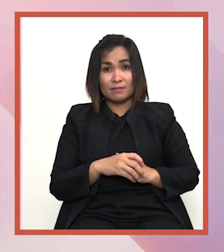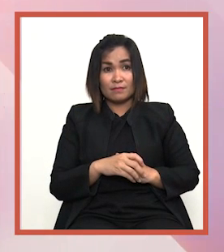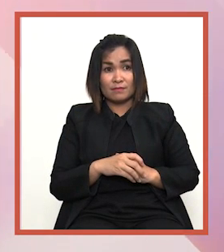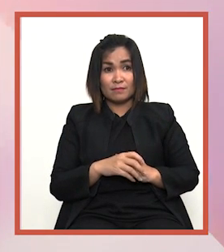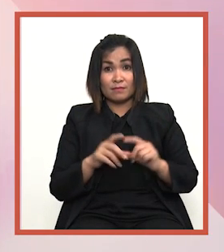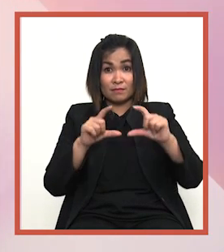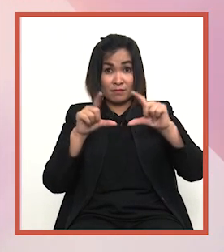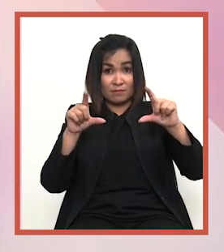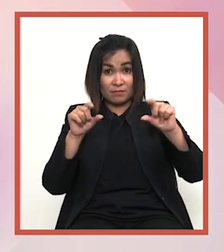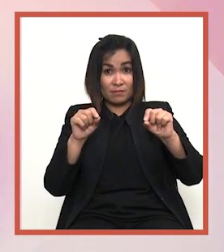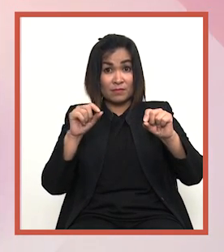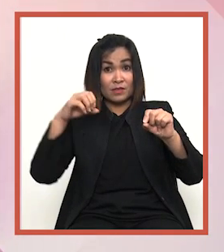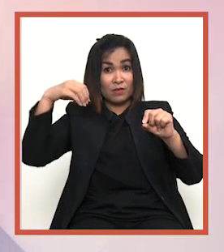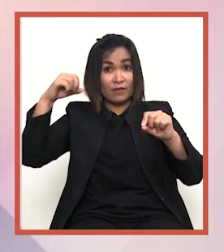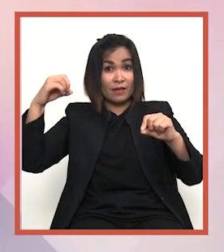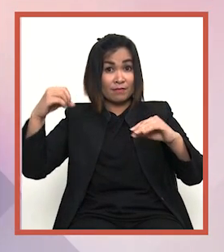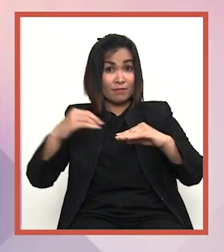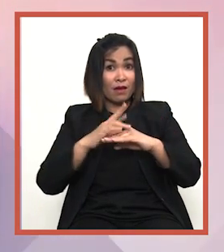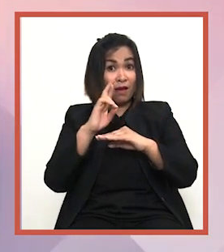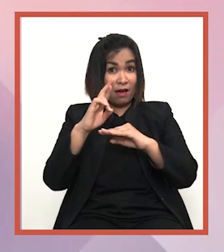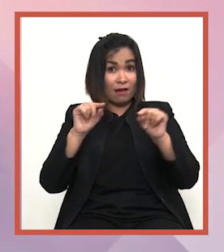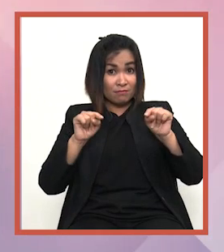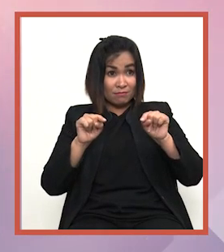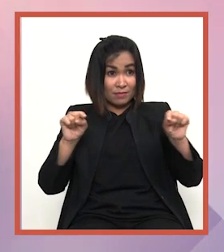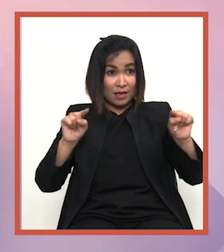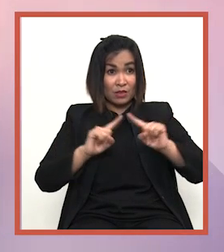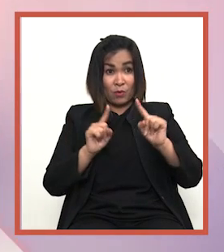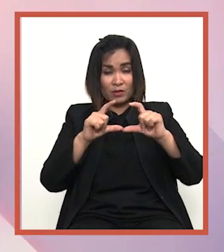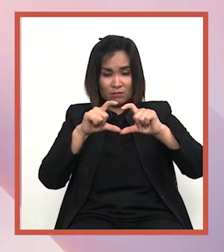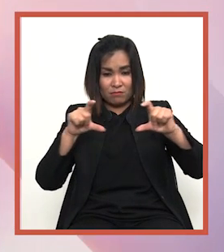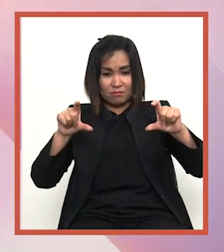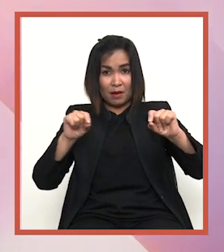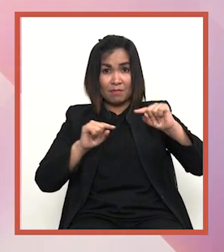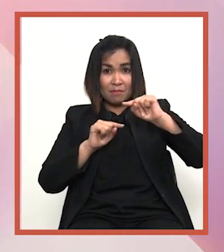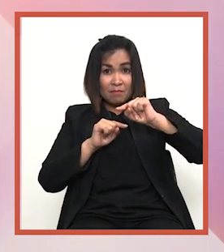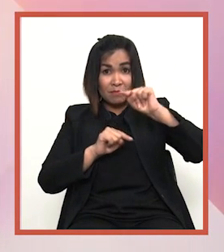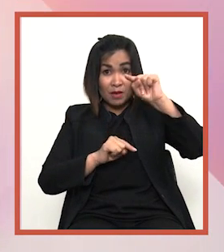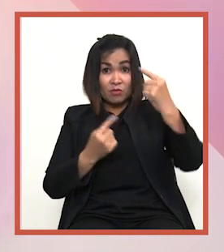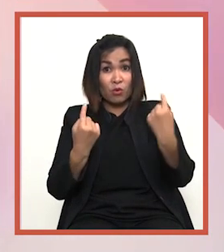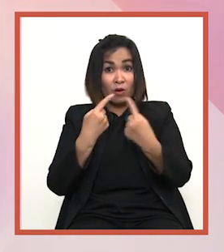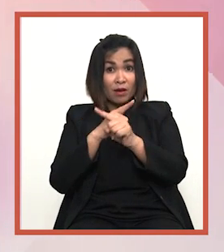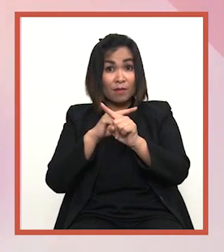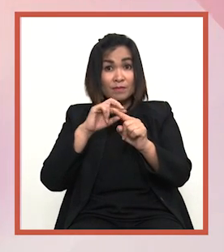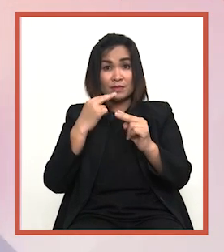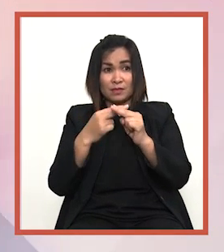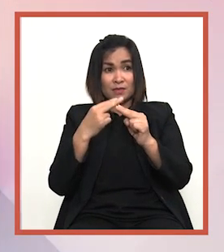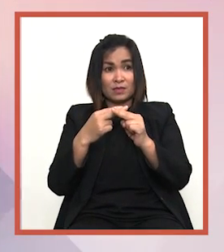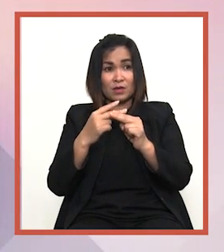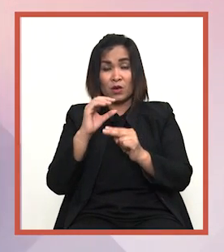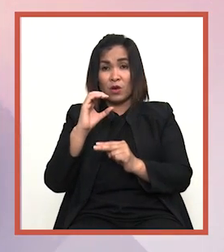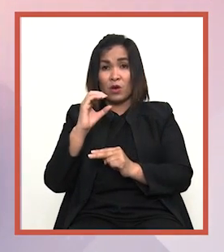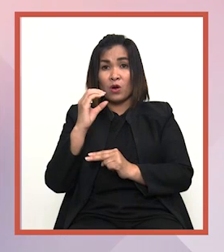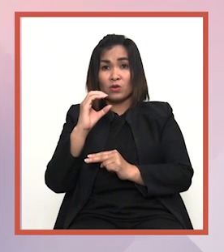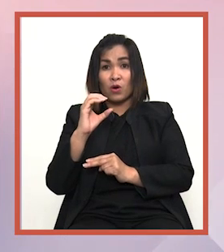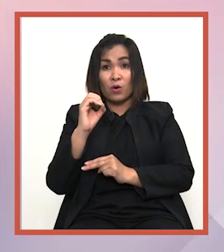ให้นักเรียนทราบได้เลยนะครับว่ามันคือคอยล์ดีเลย์หรือว่าคอยล์คอนแทคเตอร์นั่นเองนะครับสัญลักษ